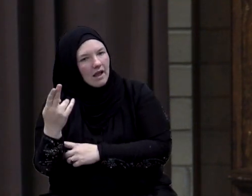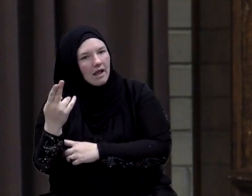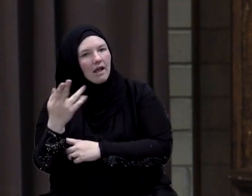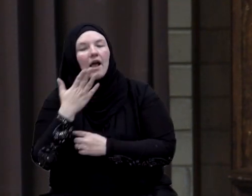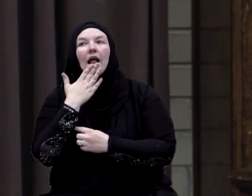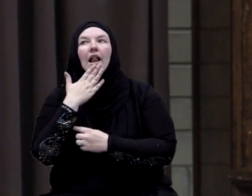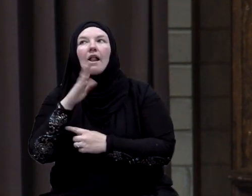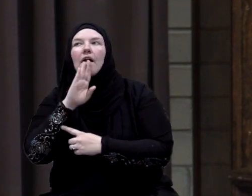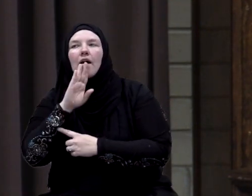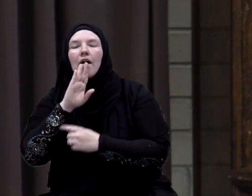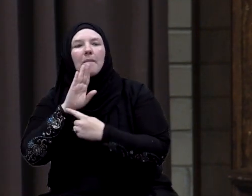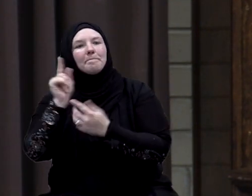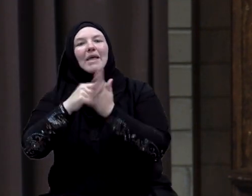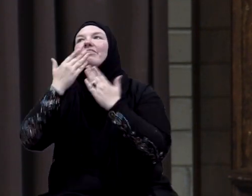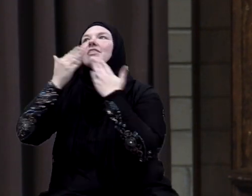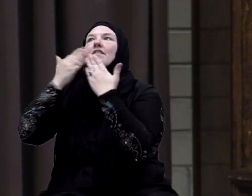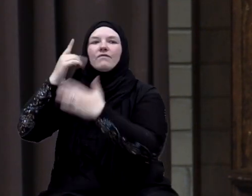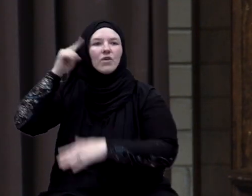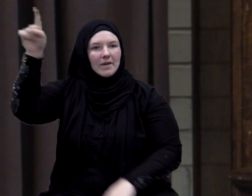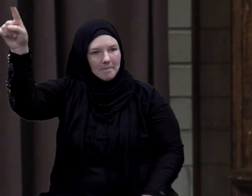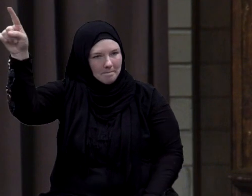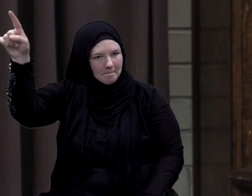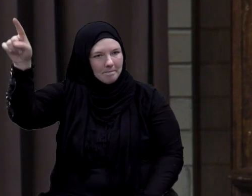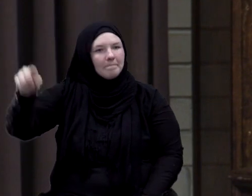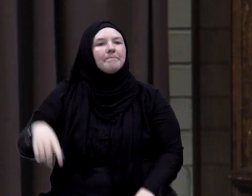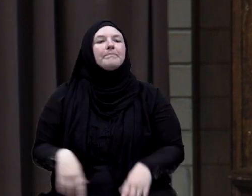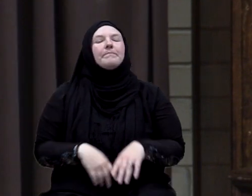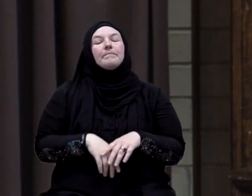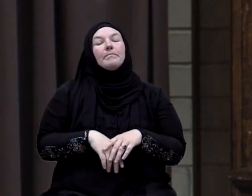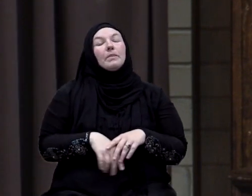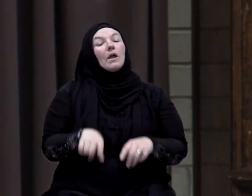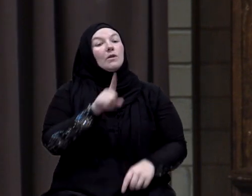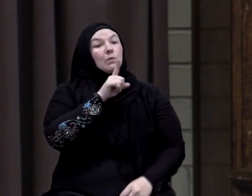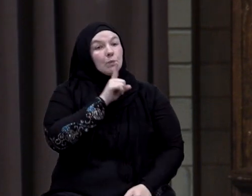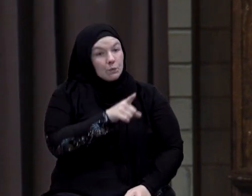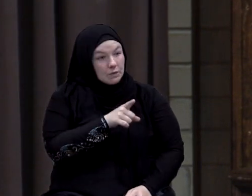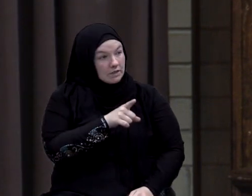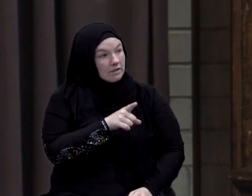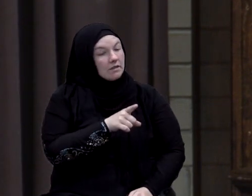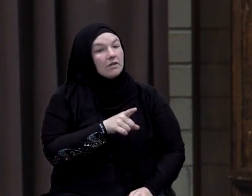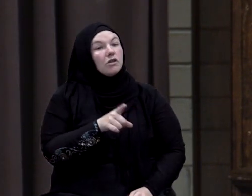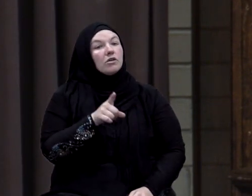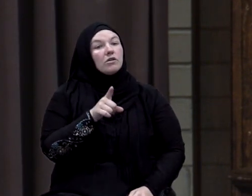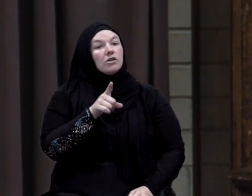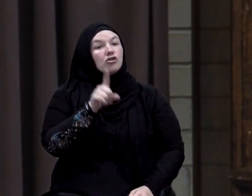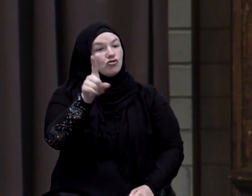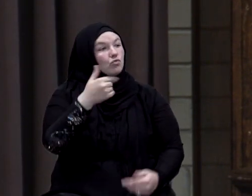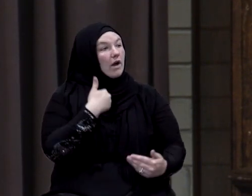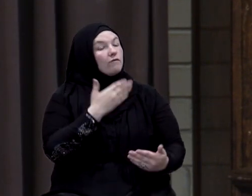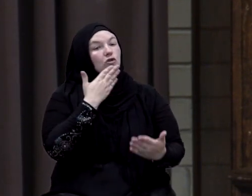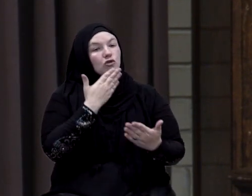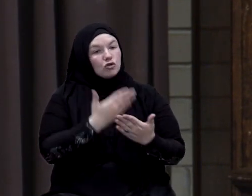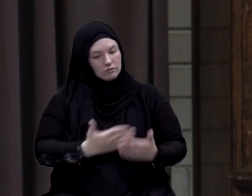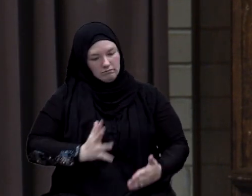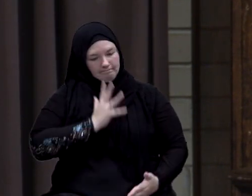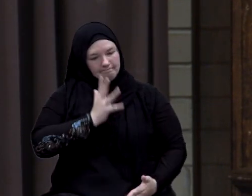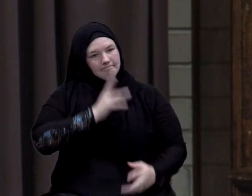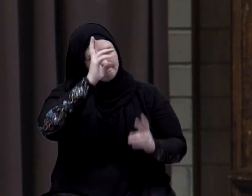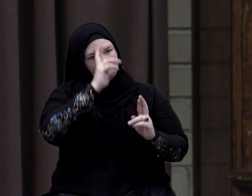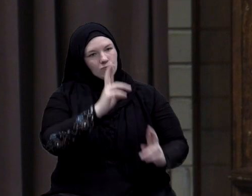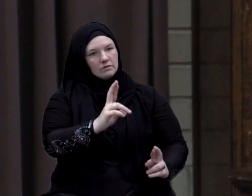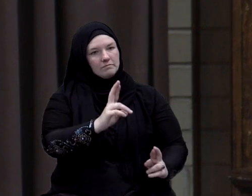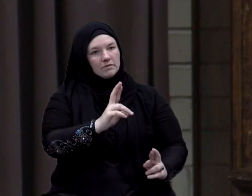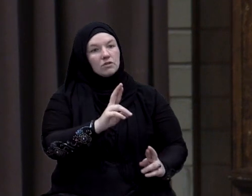عَظِيمٍ. Allah tells the Prophet sallallahu alayhi wa sallam, indeed, you have great manners. Sallallahu alayhi wa